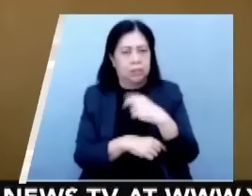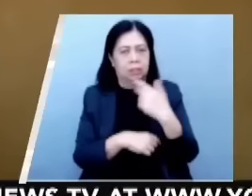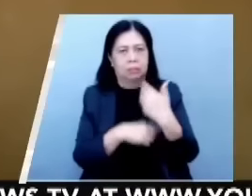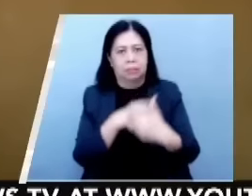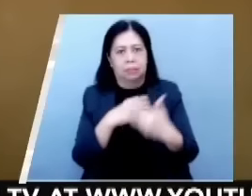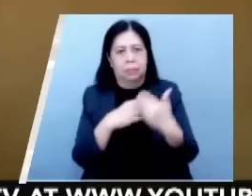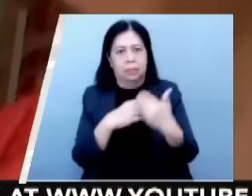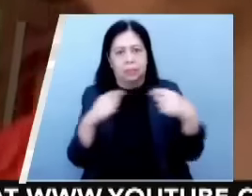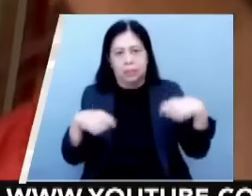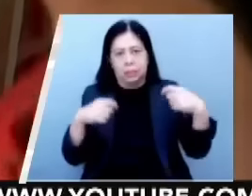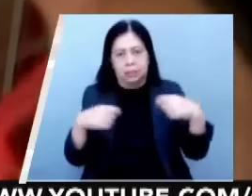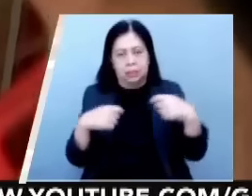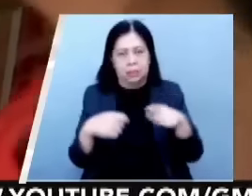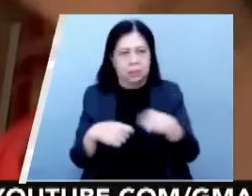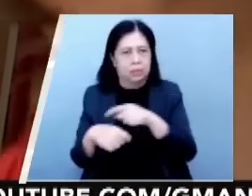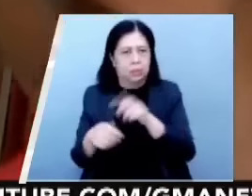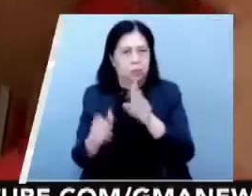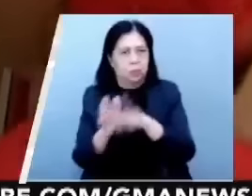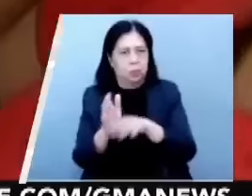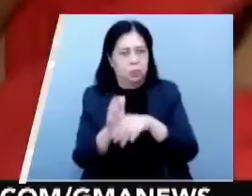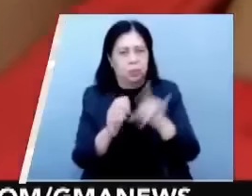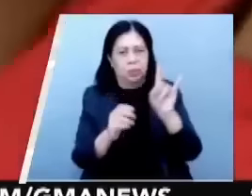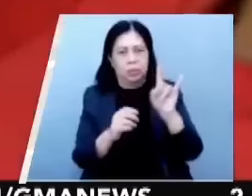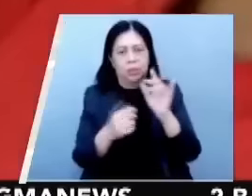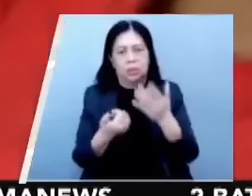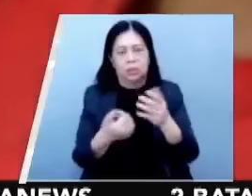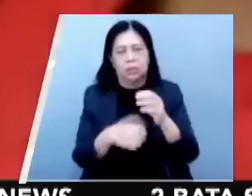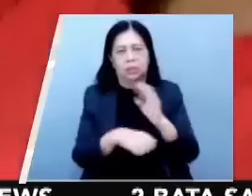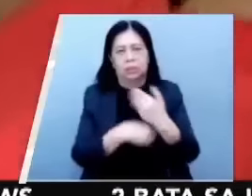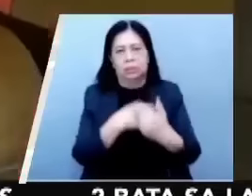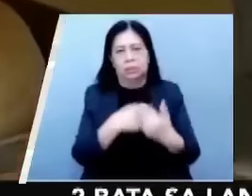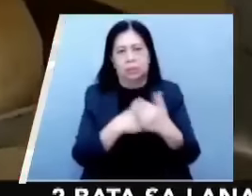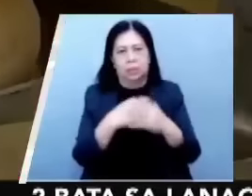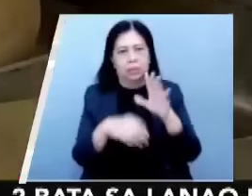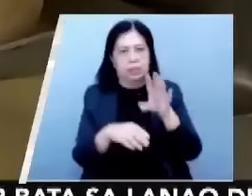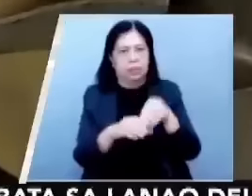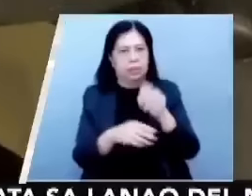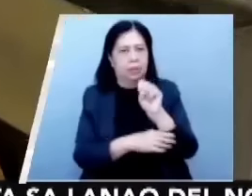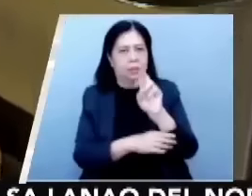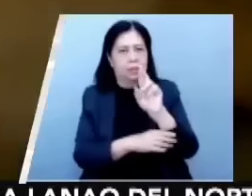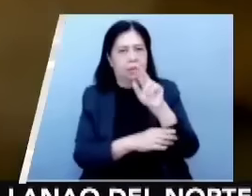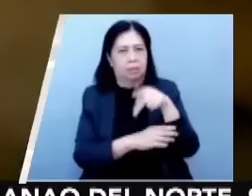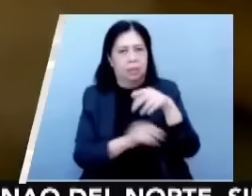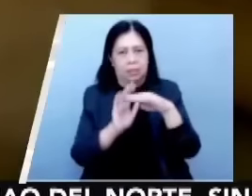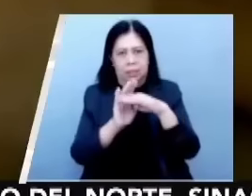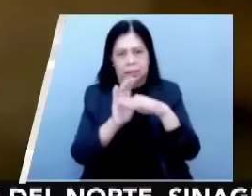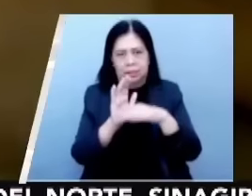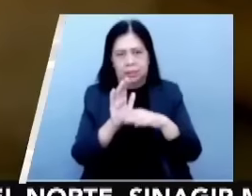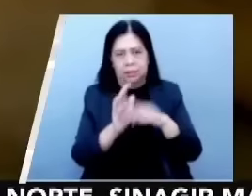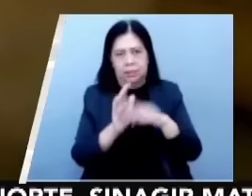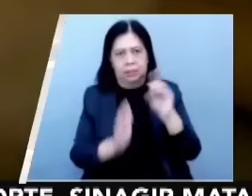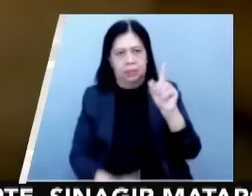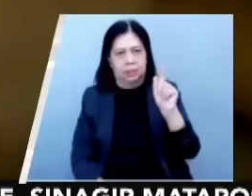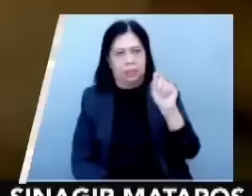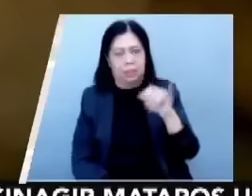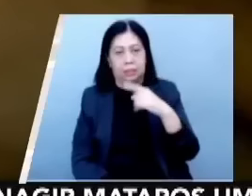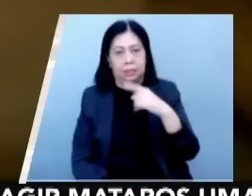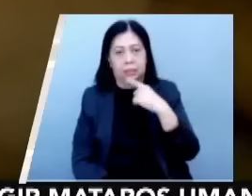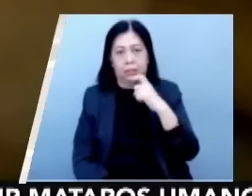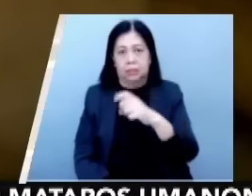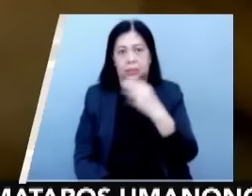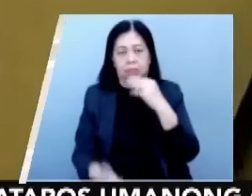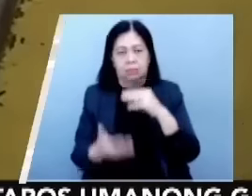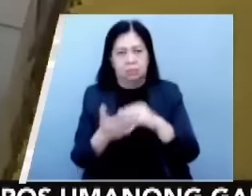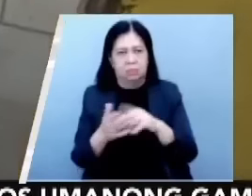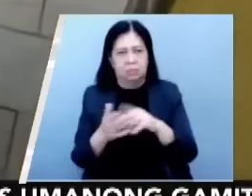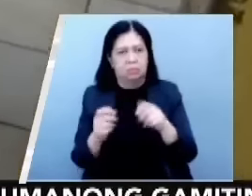alternatibo sa mga commercial bread na saklaw ng SRP Bulletin ng DTI. Sa isang text message, sinabi ng field baking na hinahanda na